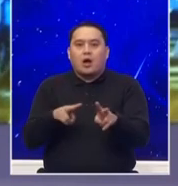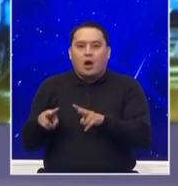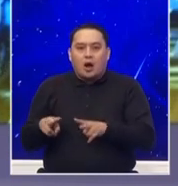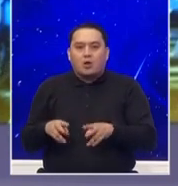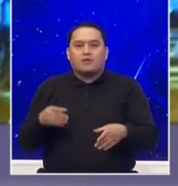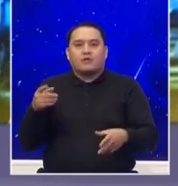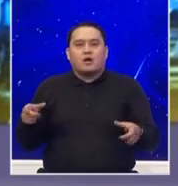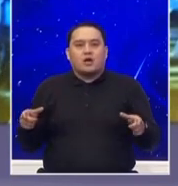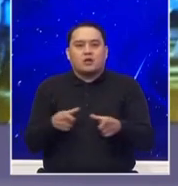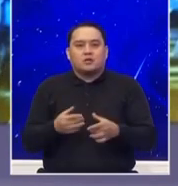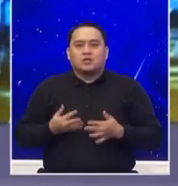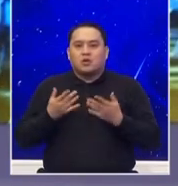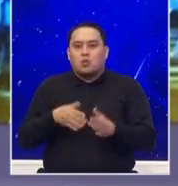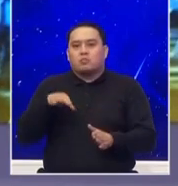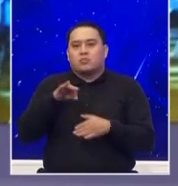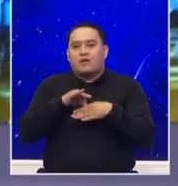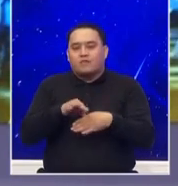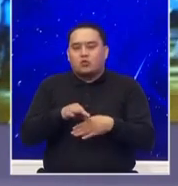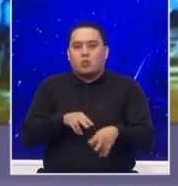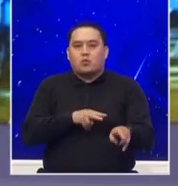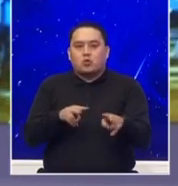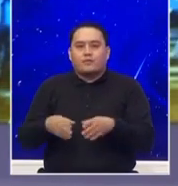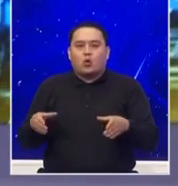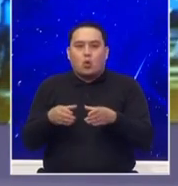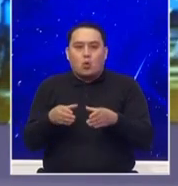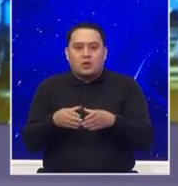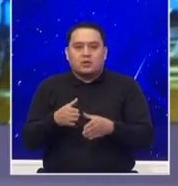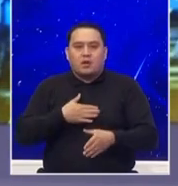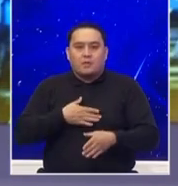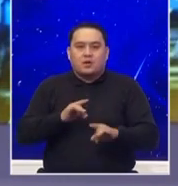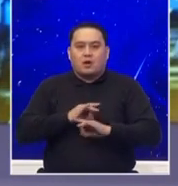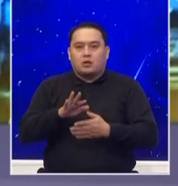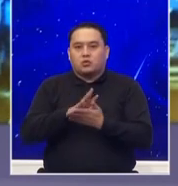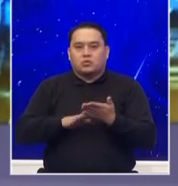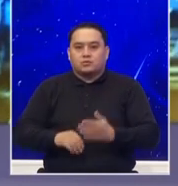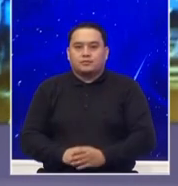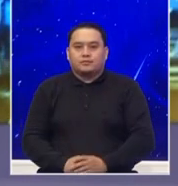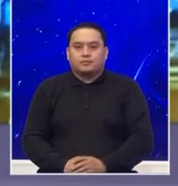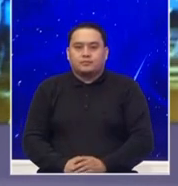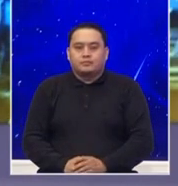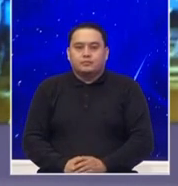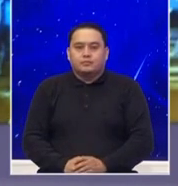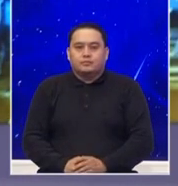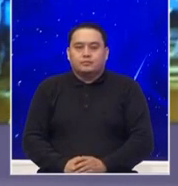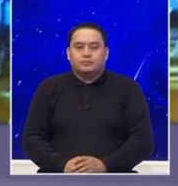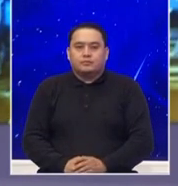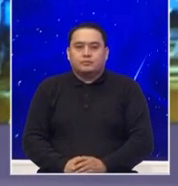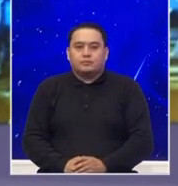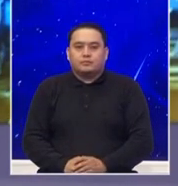соблюдением карантинных требований ведут специальные мониторинговые группы. Наша съемочная группа приняла участие в одном из таких рейдов.